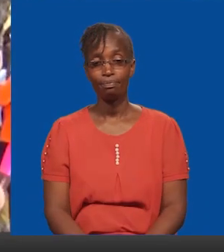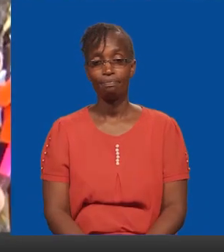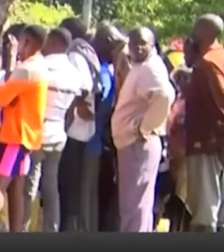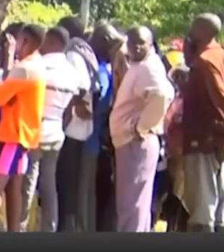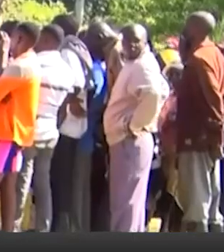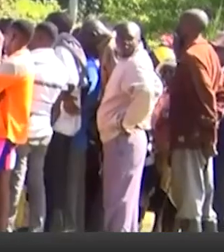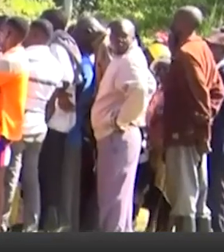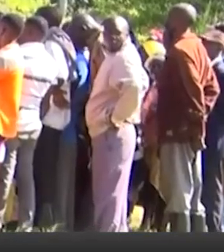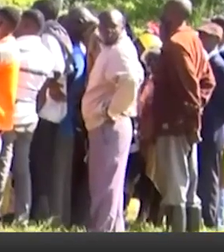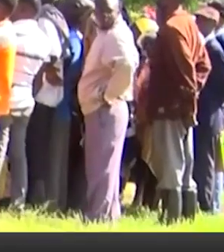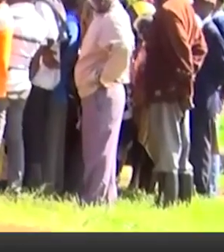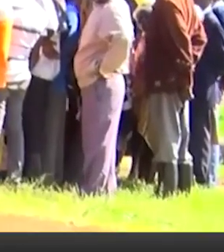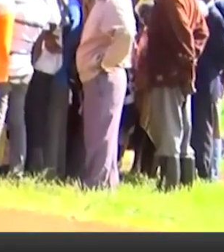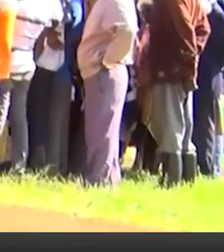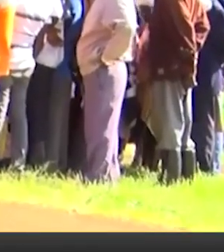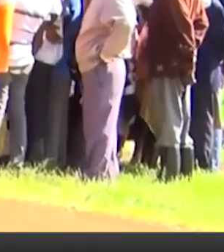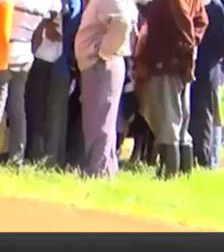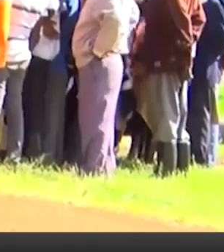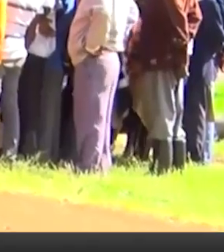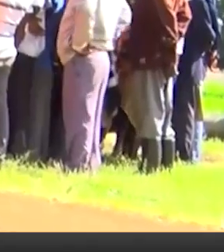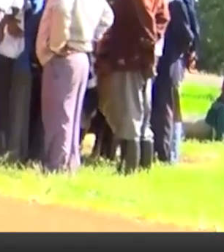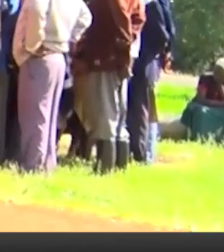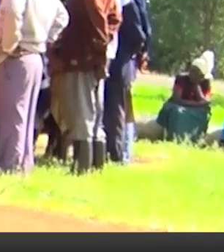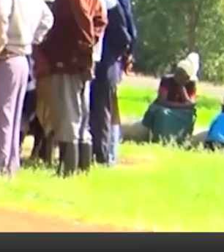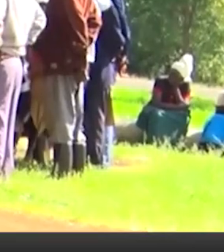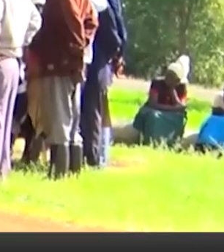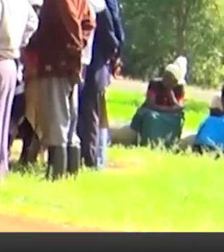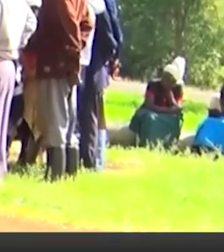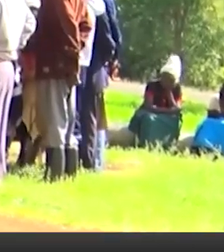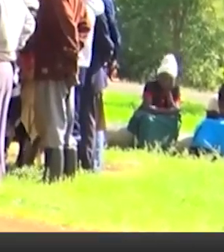Caro Christopher, Undugu TV.